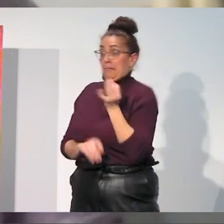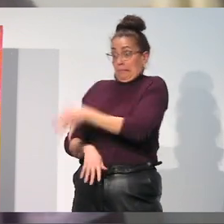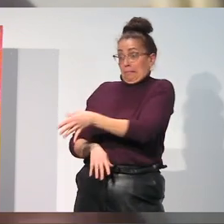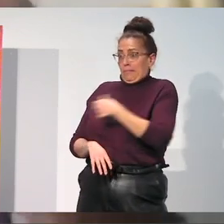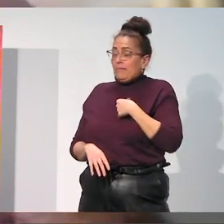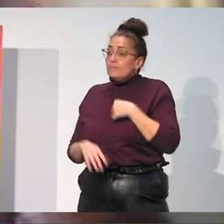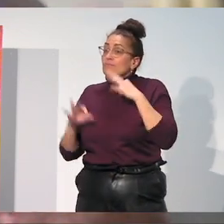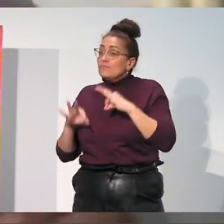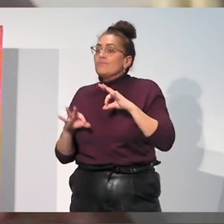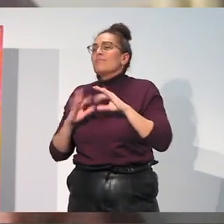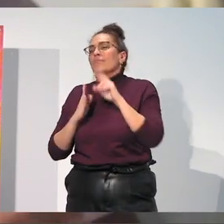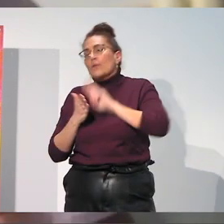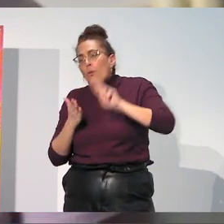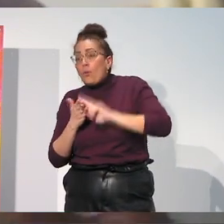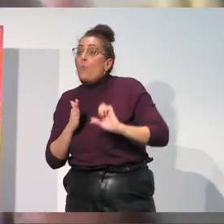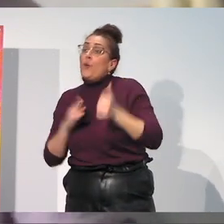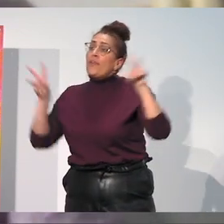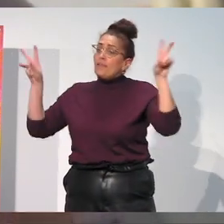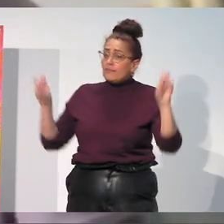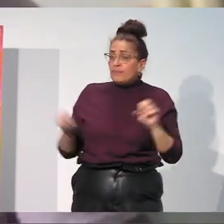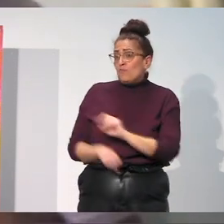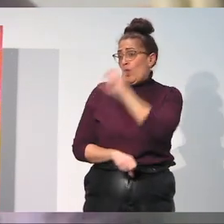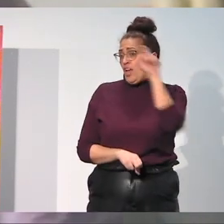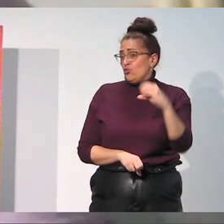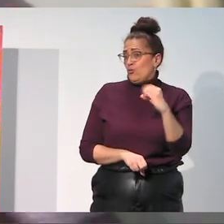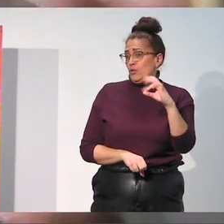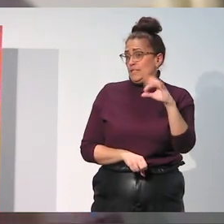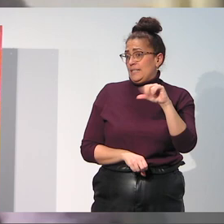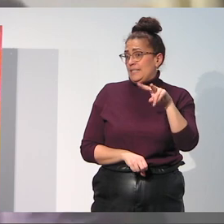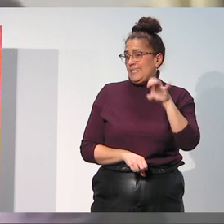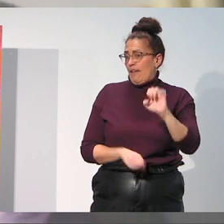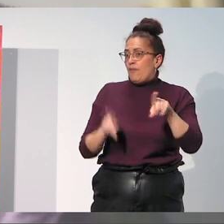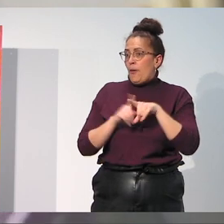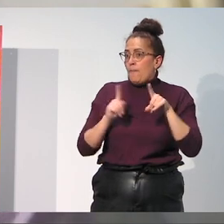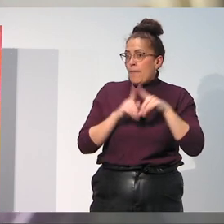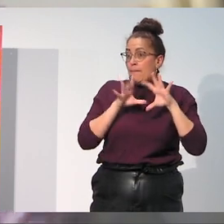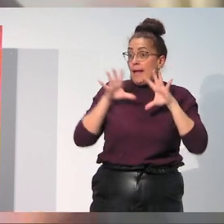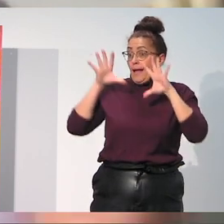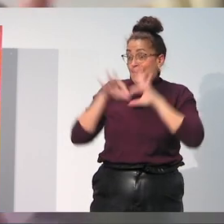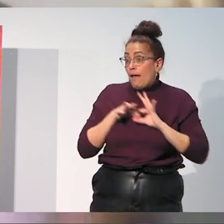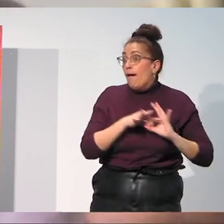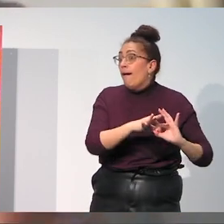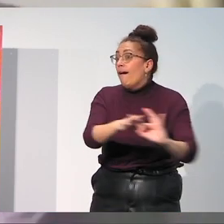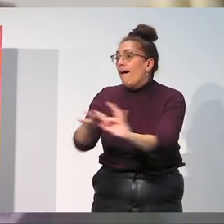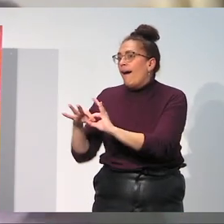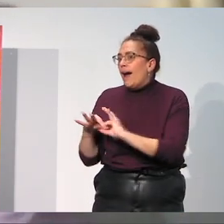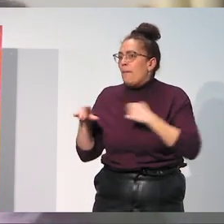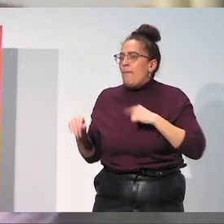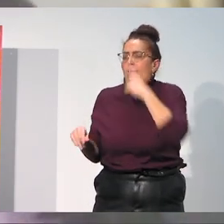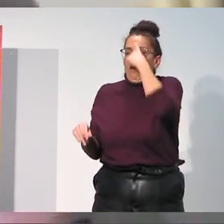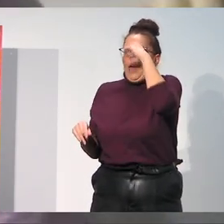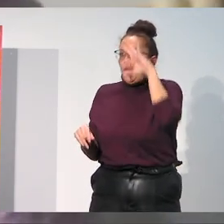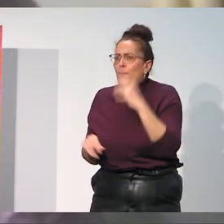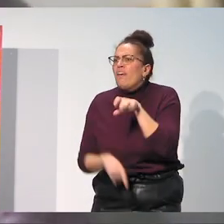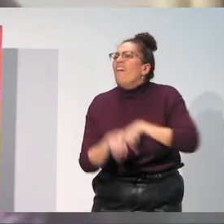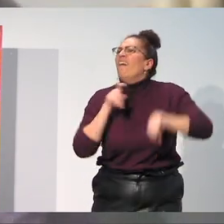d'Octavio, et donc j'avais envie de faire un lien de passerelle, non, de traboule, de galerie souterraine entre les livres pour faire des échos, des réponses. Et